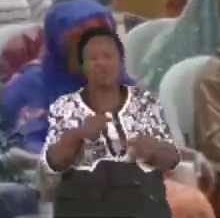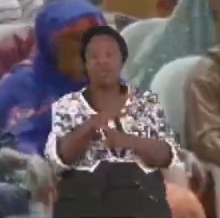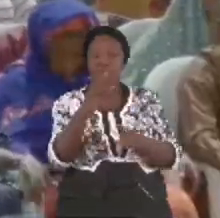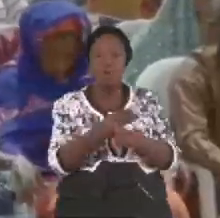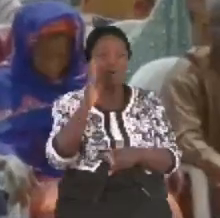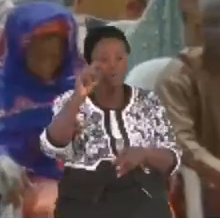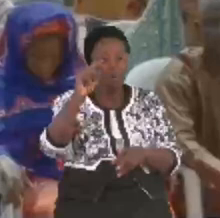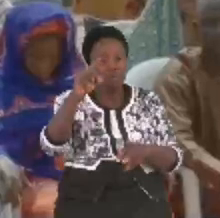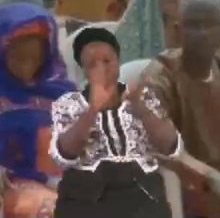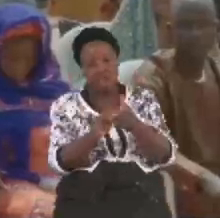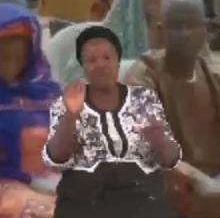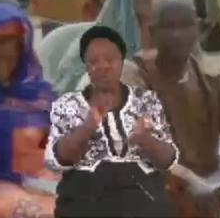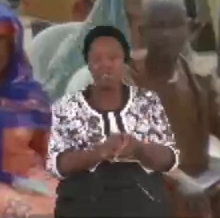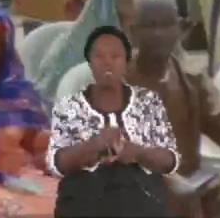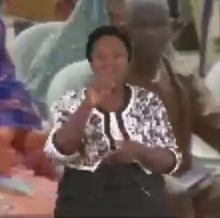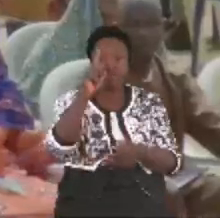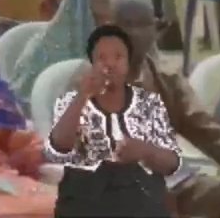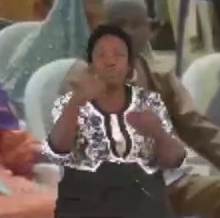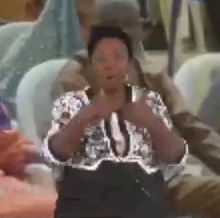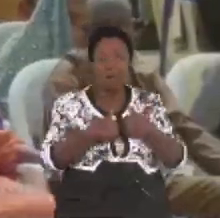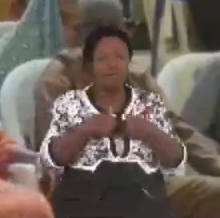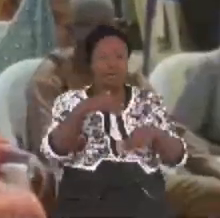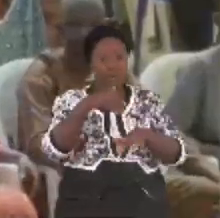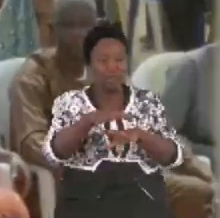que tu m'as envoyé.